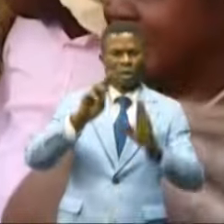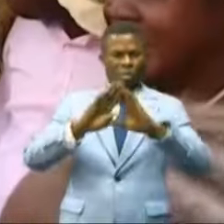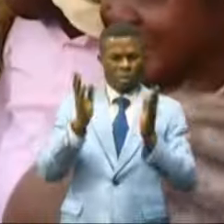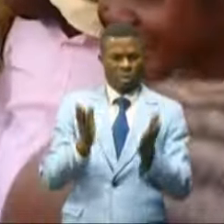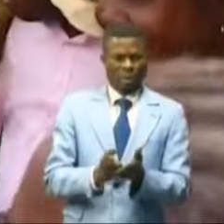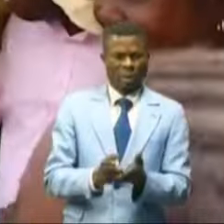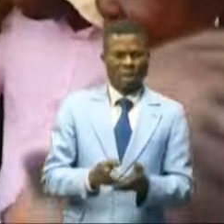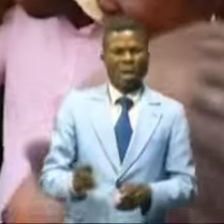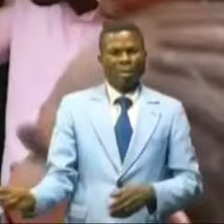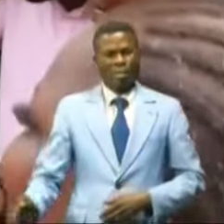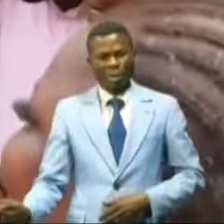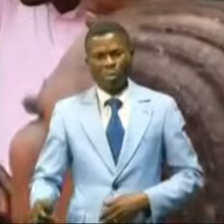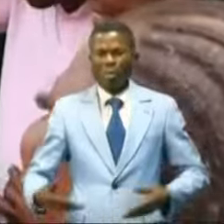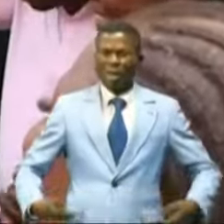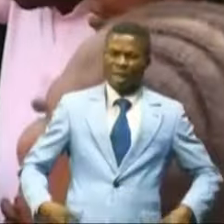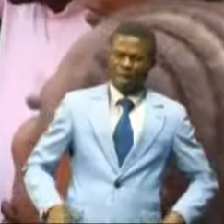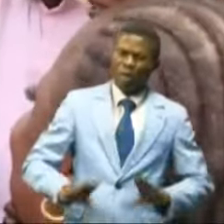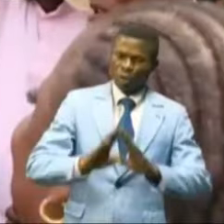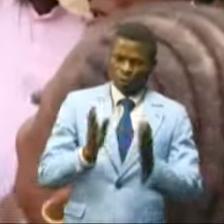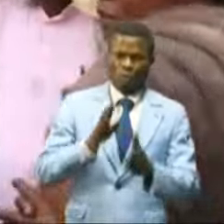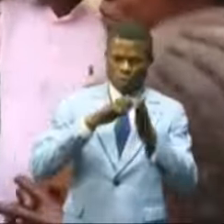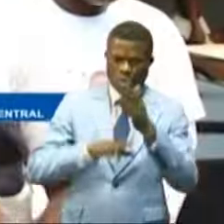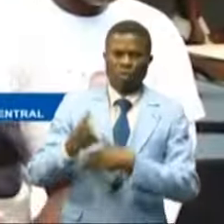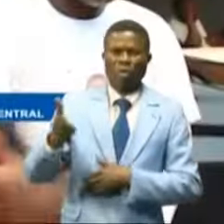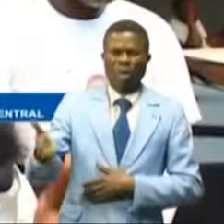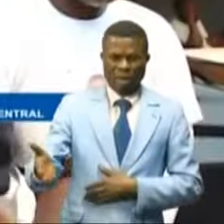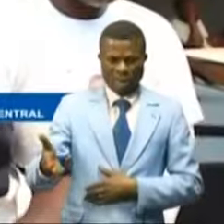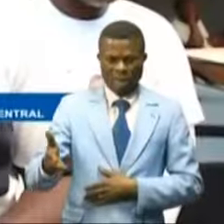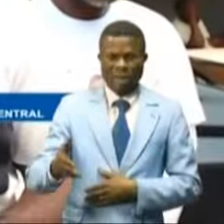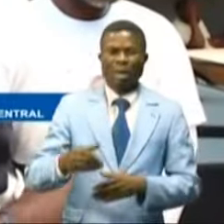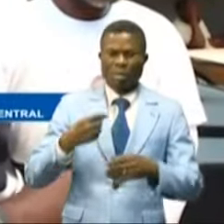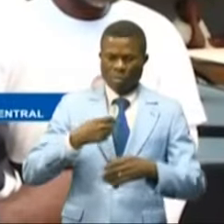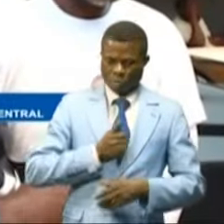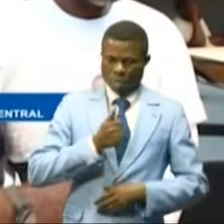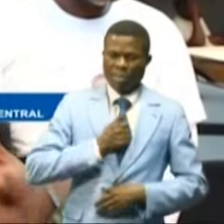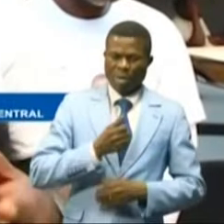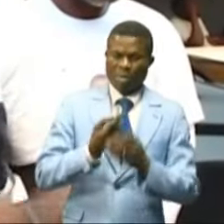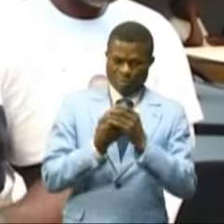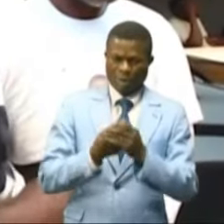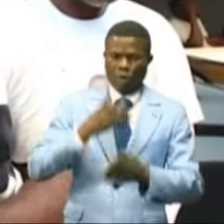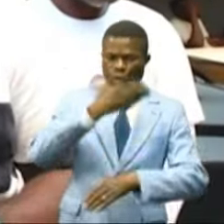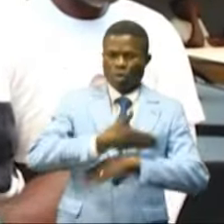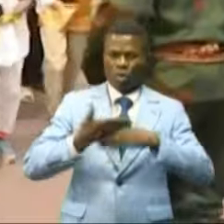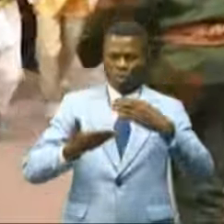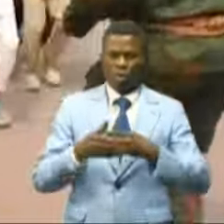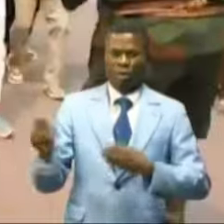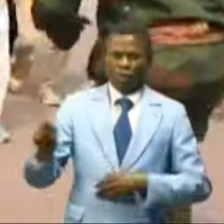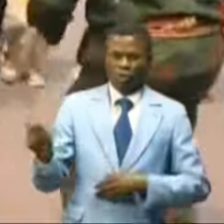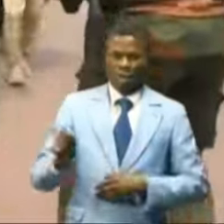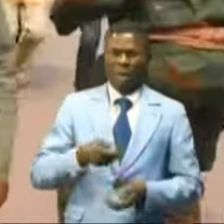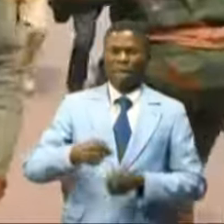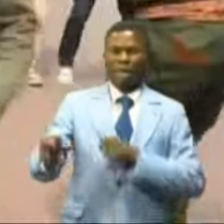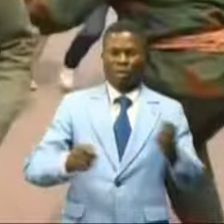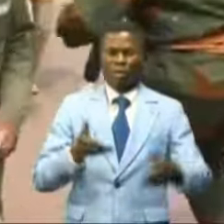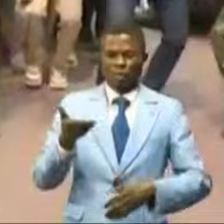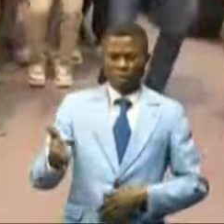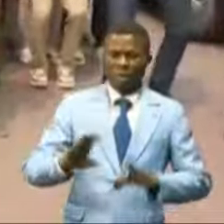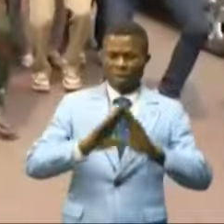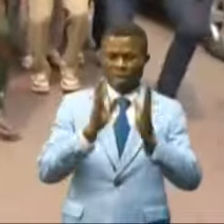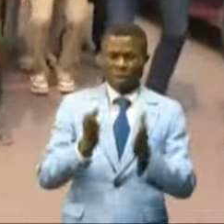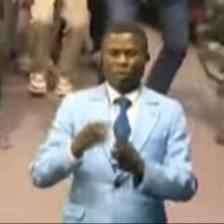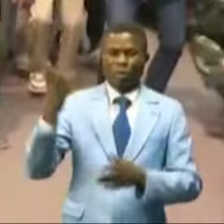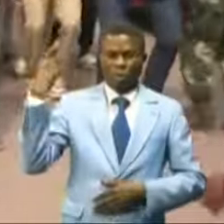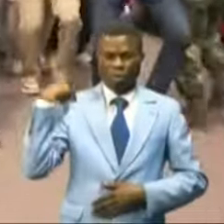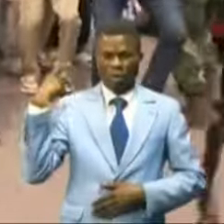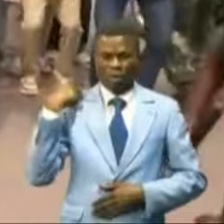de grands besoins dans des conditions que je ne sais pas exposer ici. Ils m'ont montré l'endroit où il faudra ériger une toilette publique. Le lieu de Kasangoulou a visité